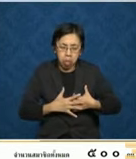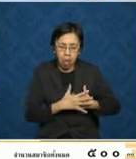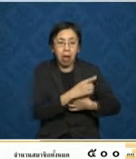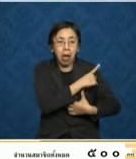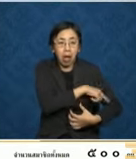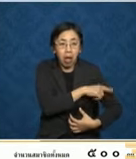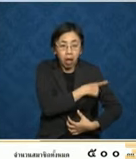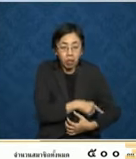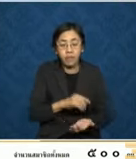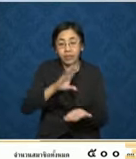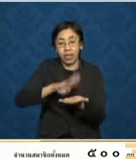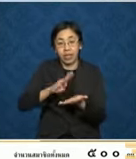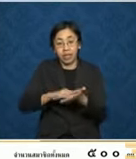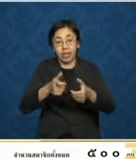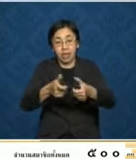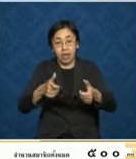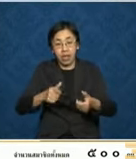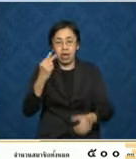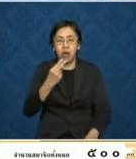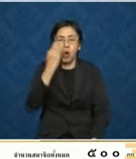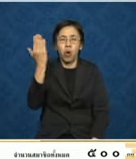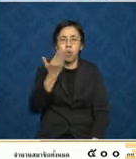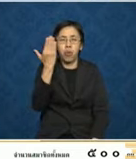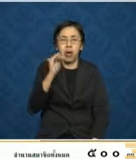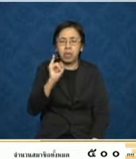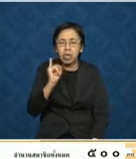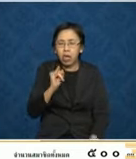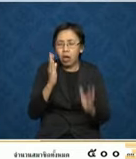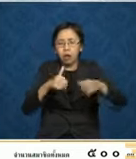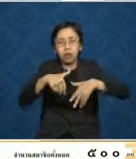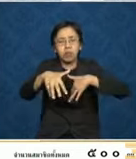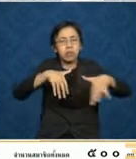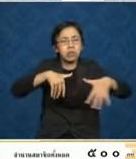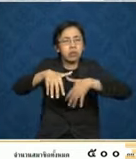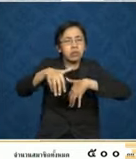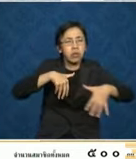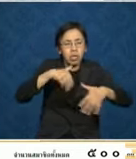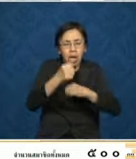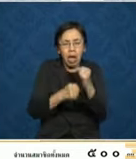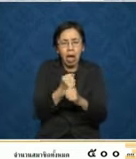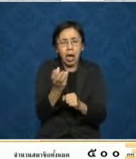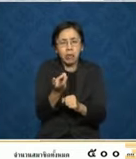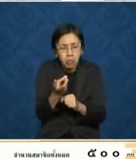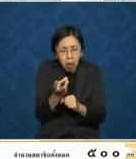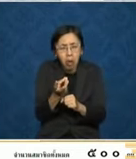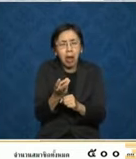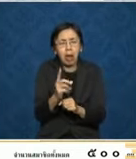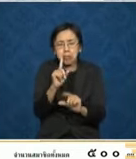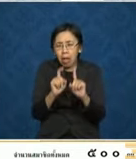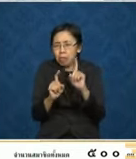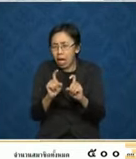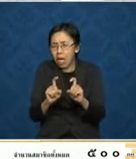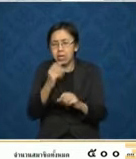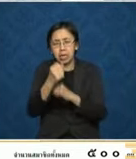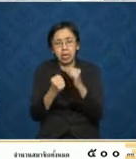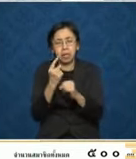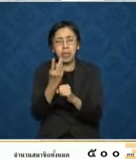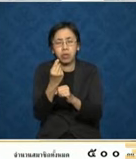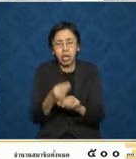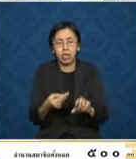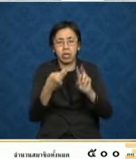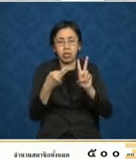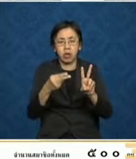ายงานนะคะอากาศเป็นพิษนี่ฆ่าชีวิตพี่น้องประชาชนก่อนวัยอันควรนี่ปีหนึ่งเนี่ย 28,000